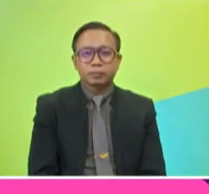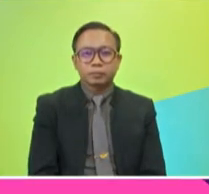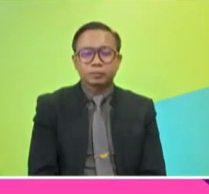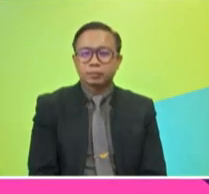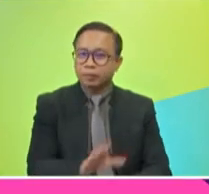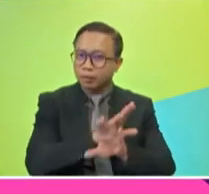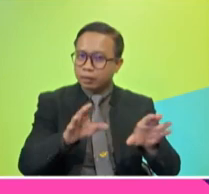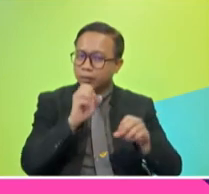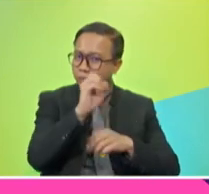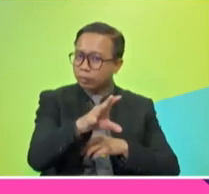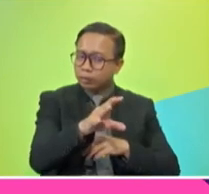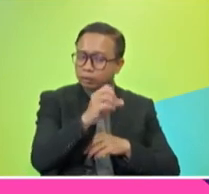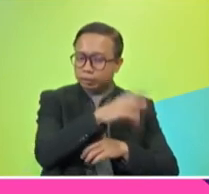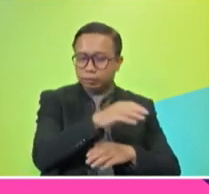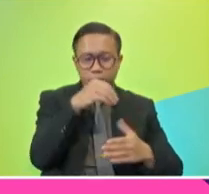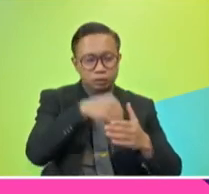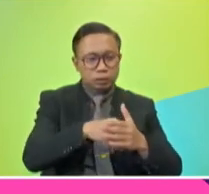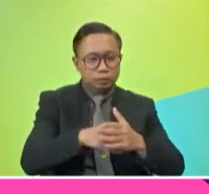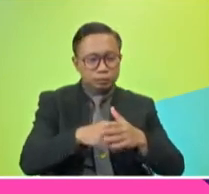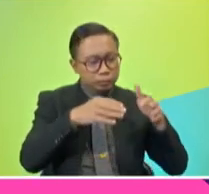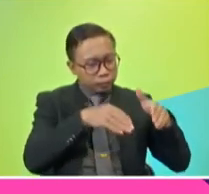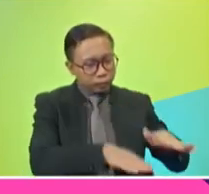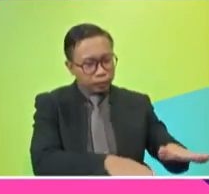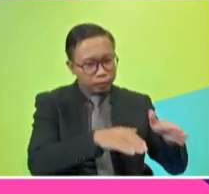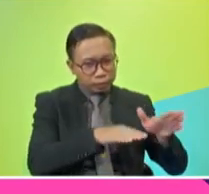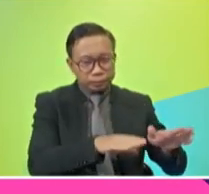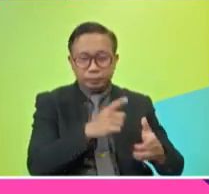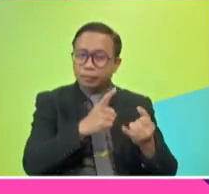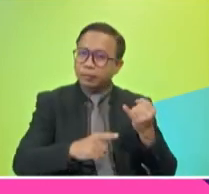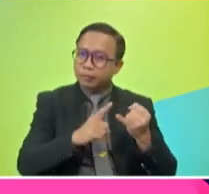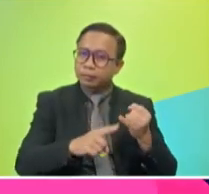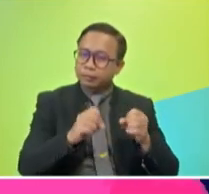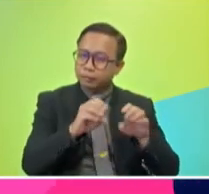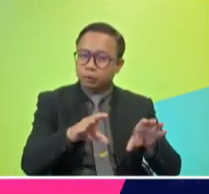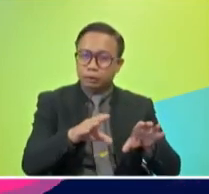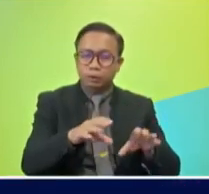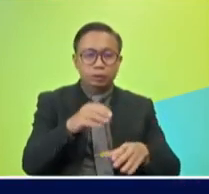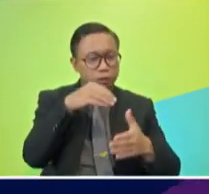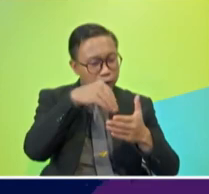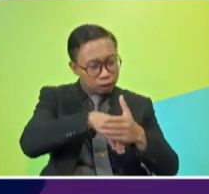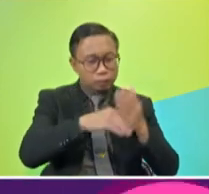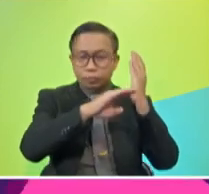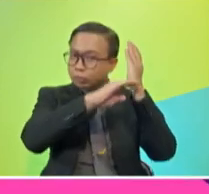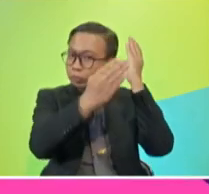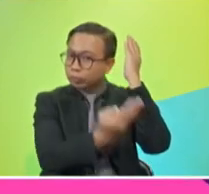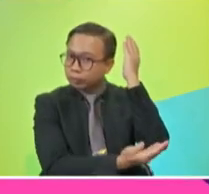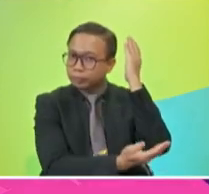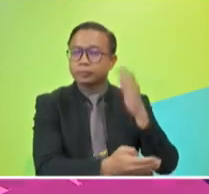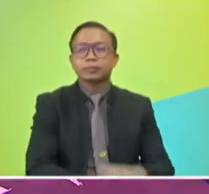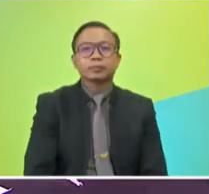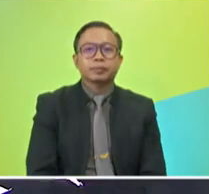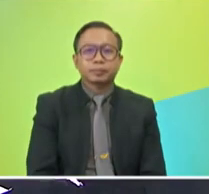Jangan buang sampah ke dalam Sungai ya dan akhirnya buang sampah ke dalam tong sampah